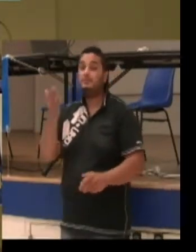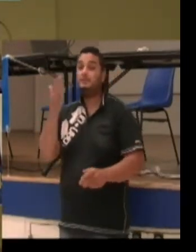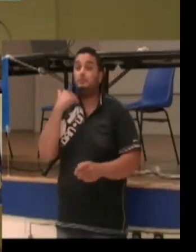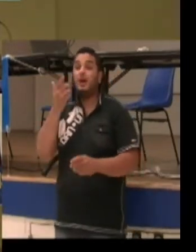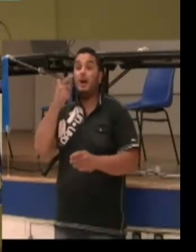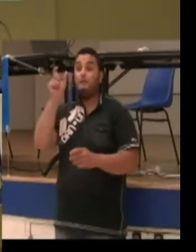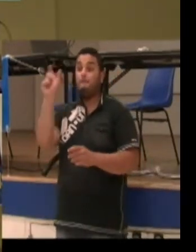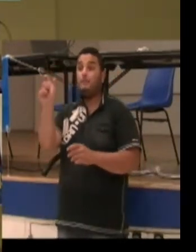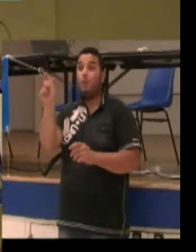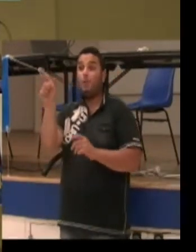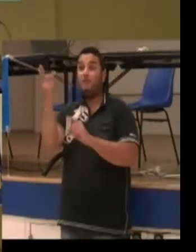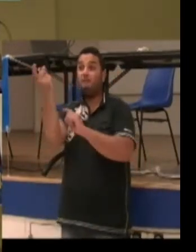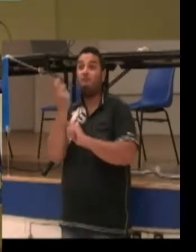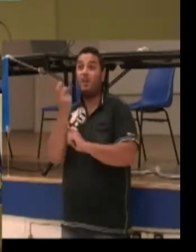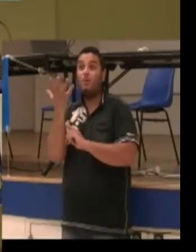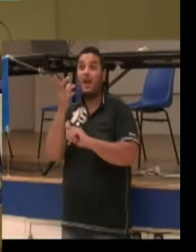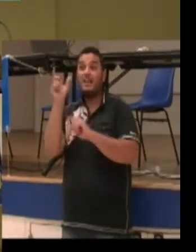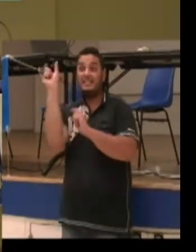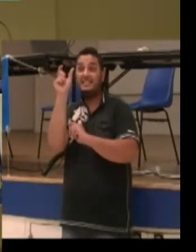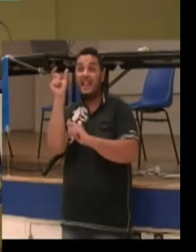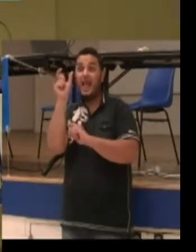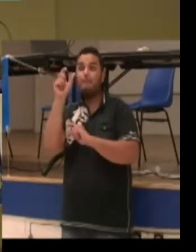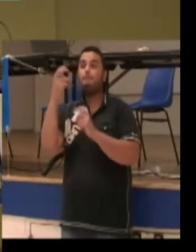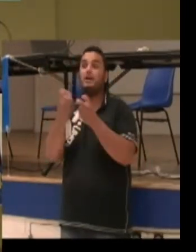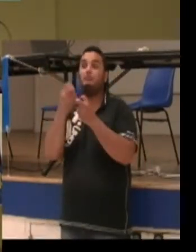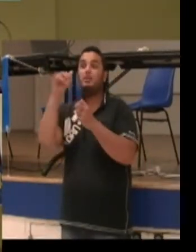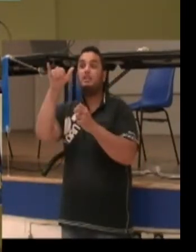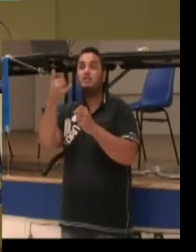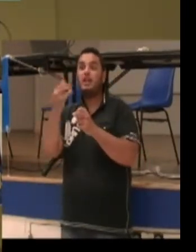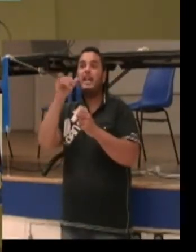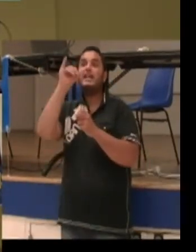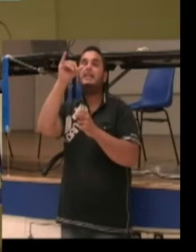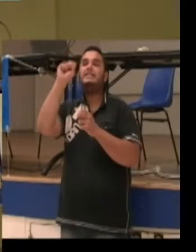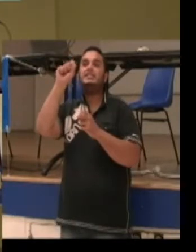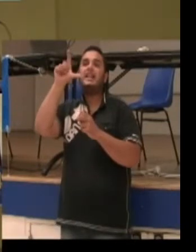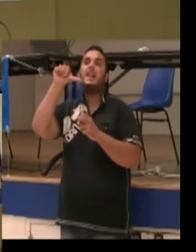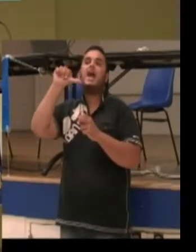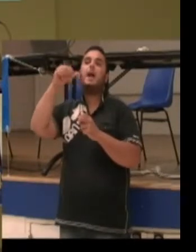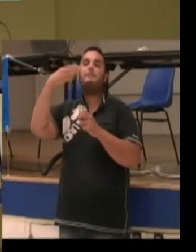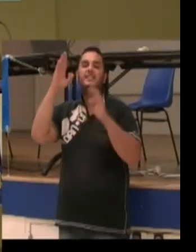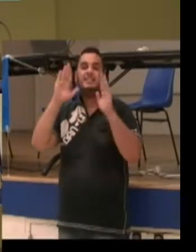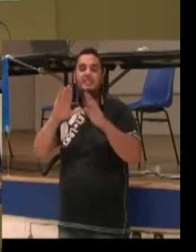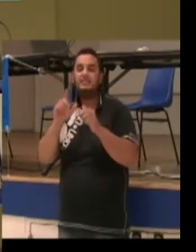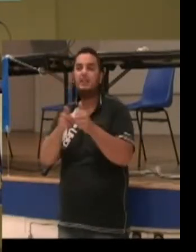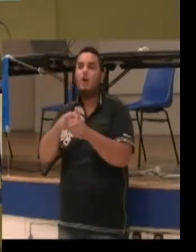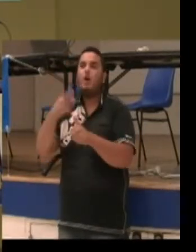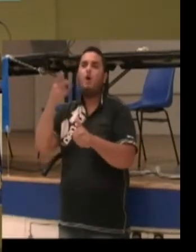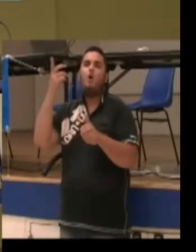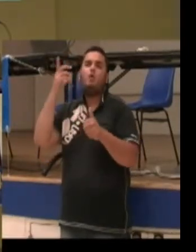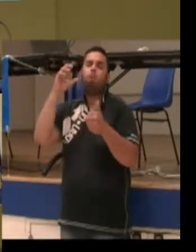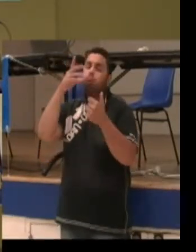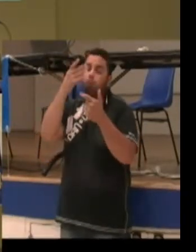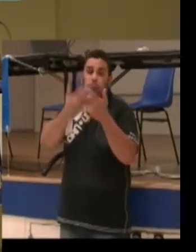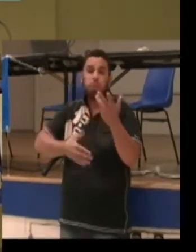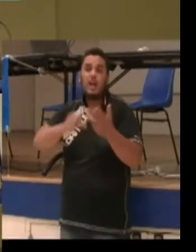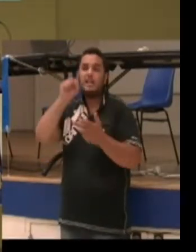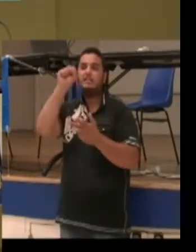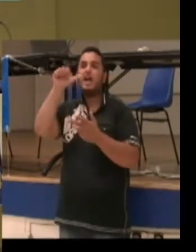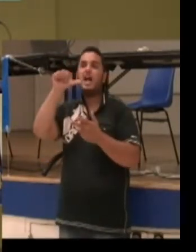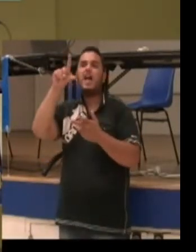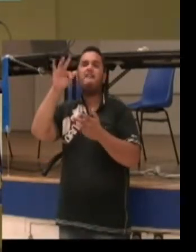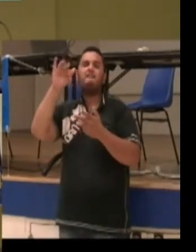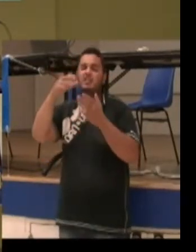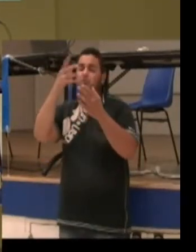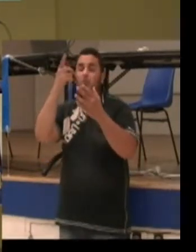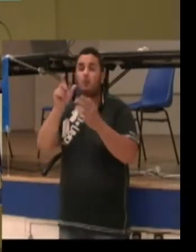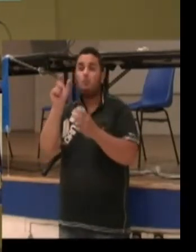dénigrer. Quand on cite les musulmans, les islamistes, les fondamentalistes, il y a toujours un « is » derrière, justement pour vous dénigrer. N'utilisez